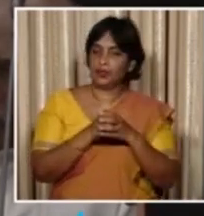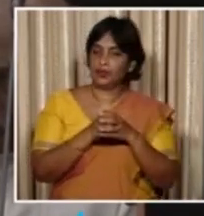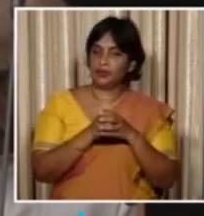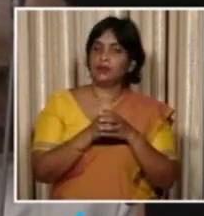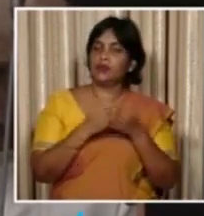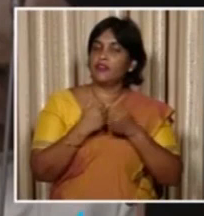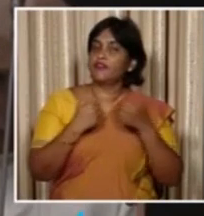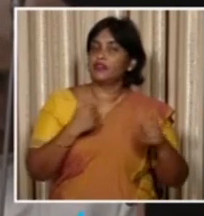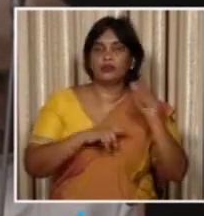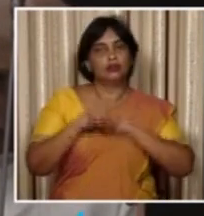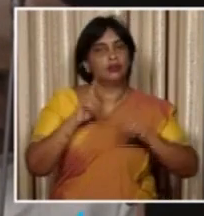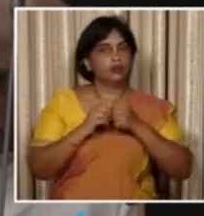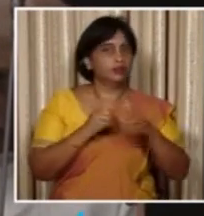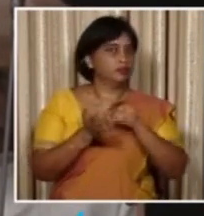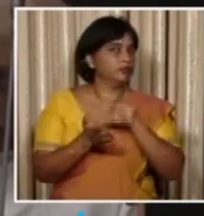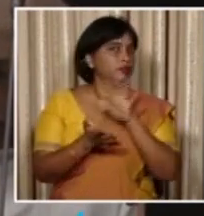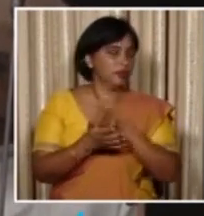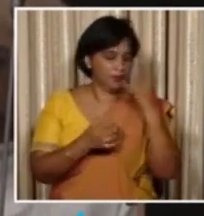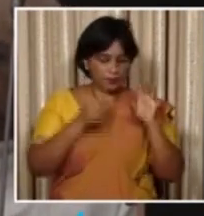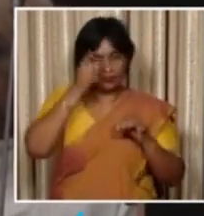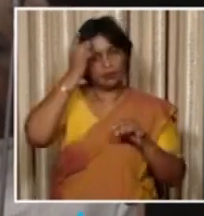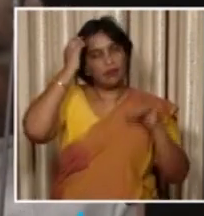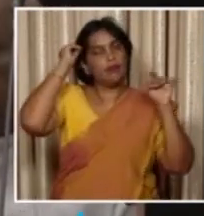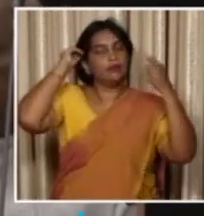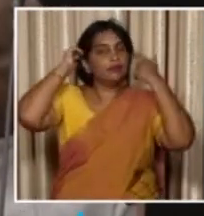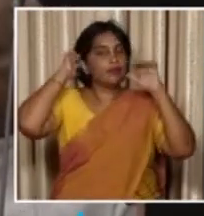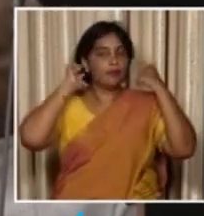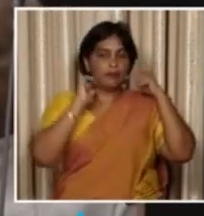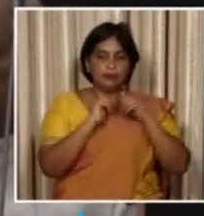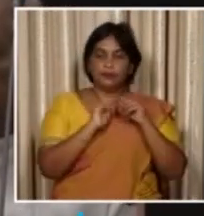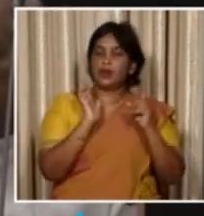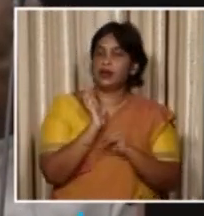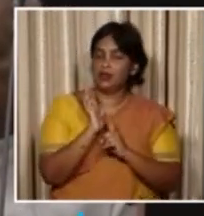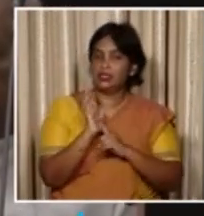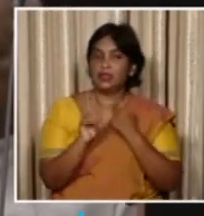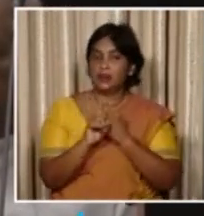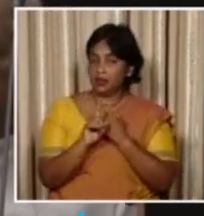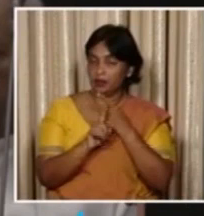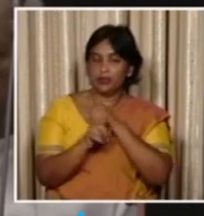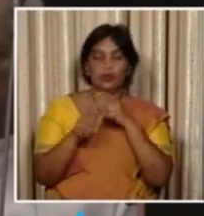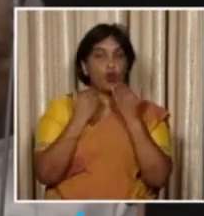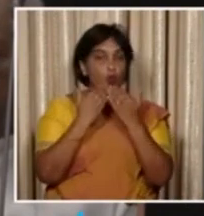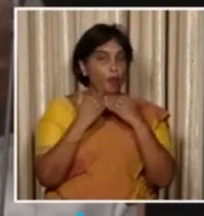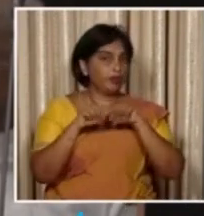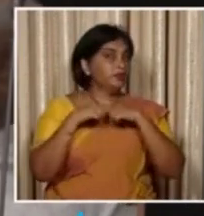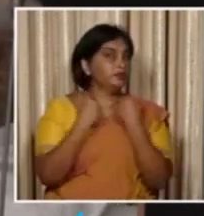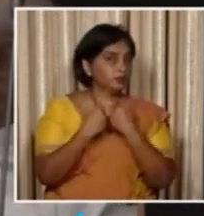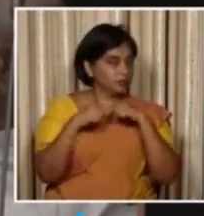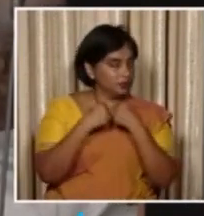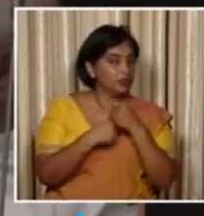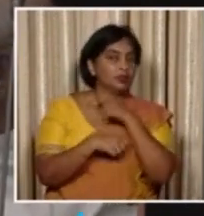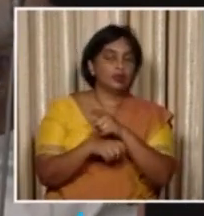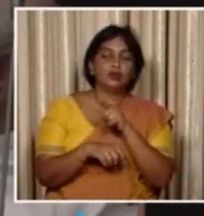OCC. Sri Lanka Rajya Venuen Katutu Karna Lasard Sa Clifford Chance Upadeshaka Samagam